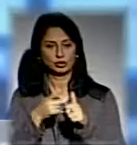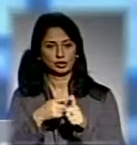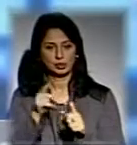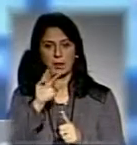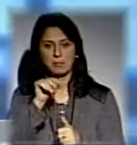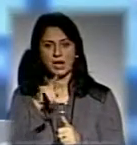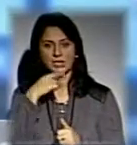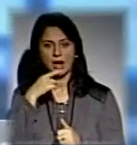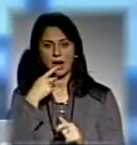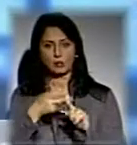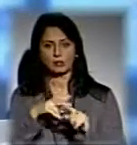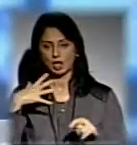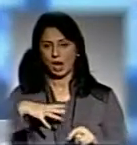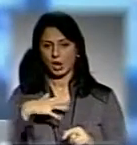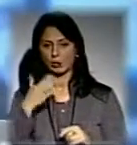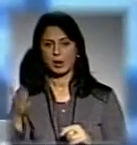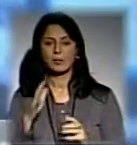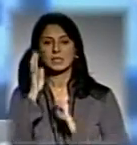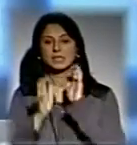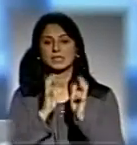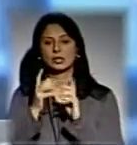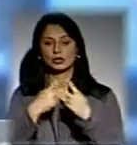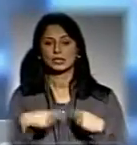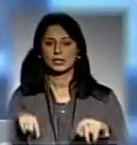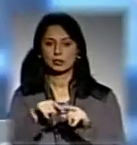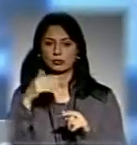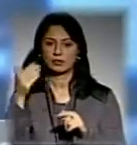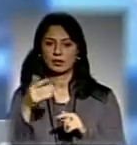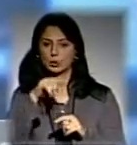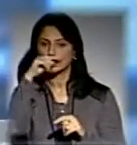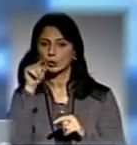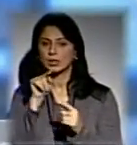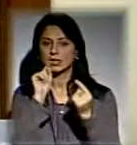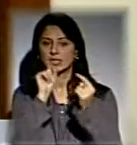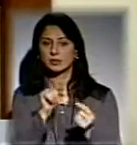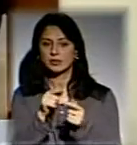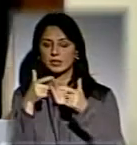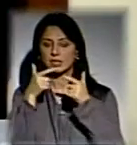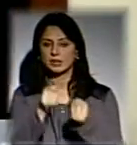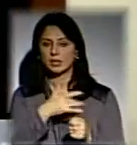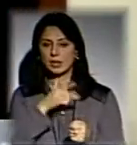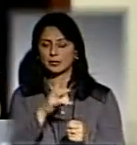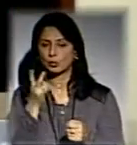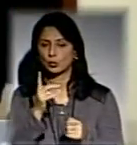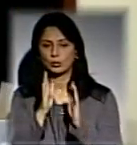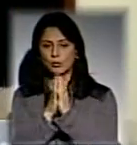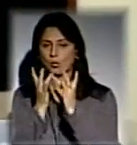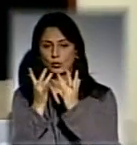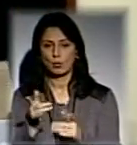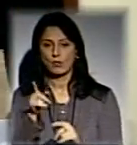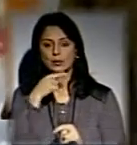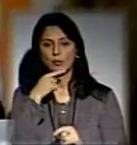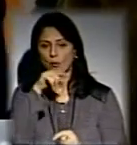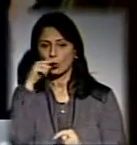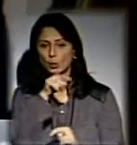ვახტანგ მაისაიას განცხადებით, ქართულმა მხარემ საერთაშორისო საზოგადოების მხრიდან რუსეთის წინააღმდეგ სანქციების გამკაცრება უნდა მოითხოვოს. მისი